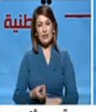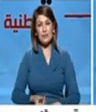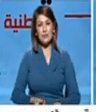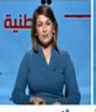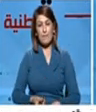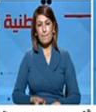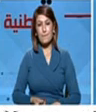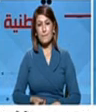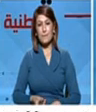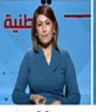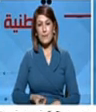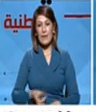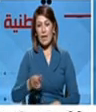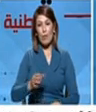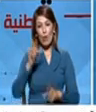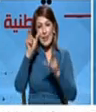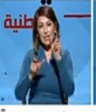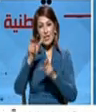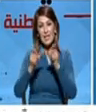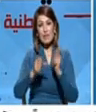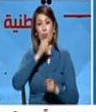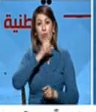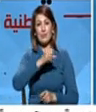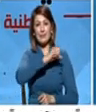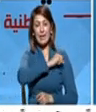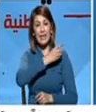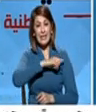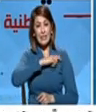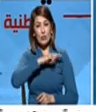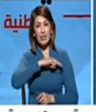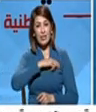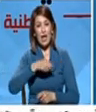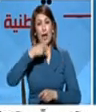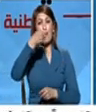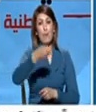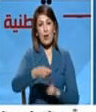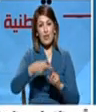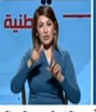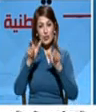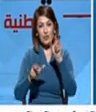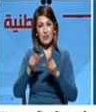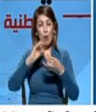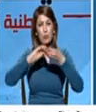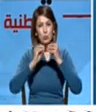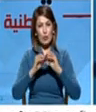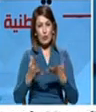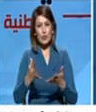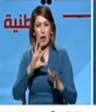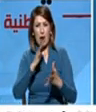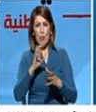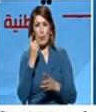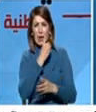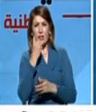اللي معناها المتقاعدين المناسبه تصرف الجنائيه ارتياحهم اللي بالنسبه حسب ال ال الاعمال